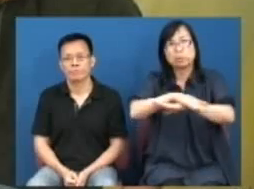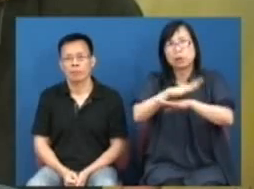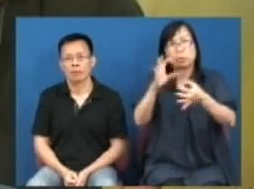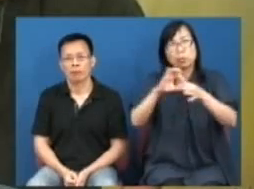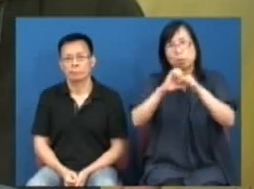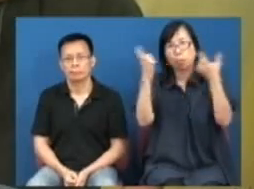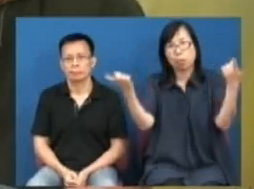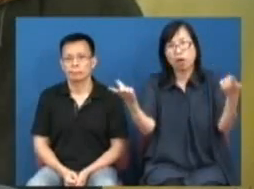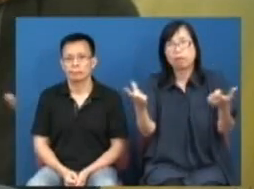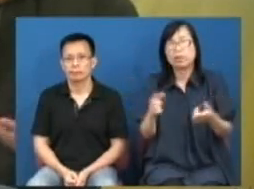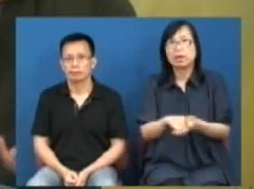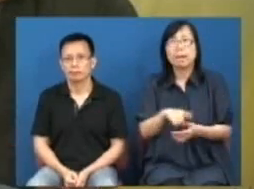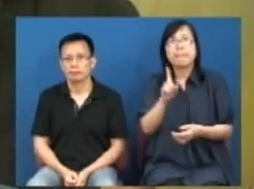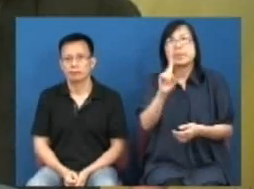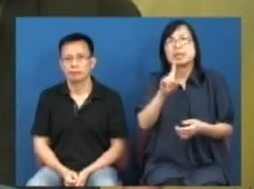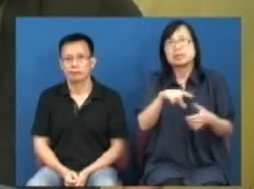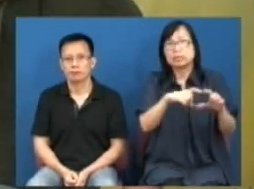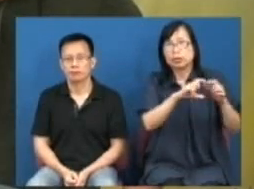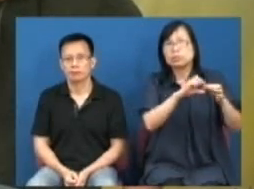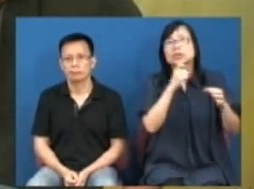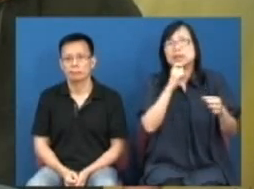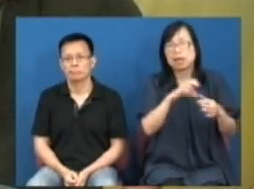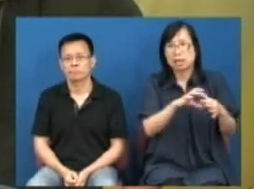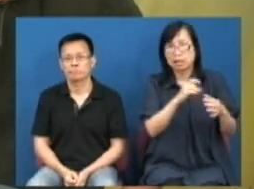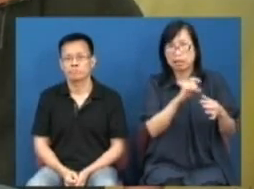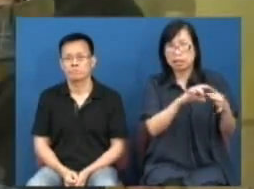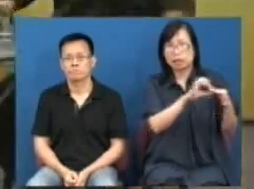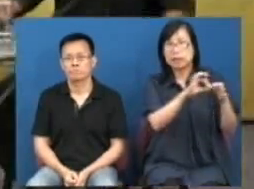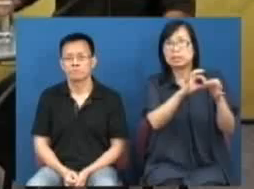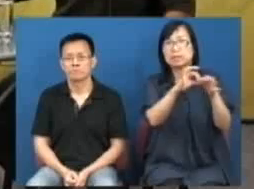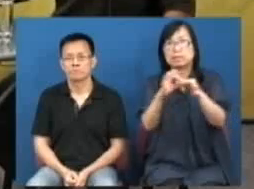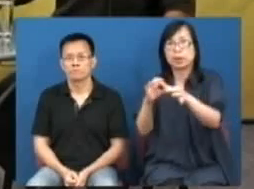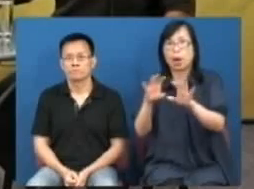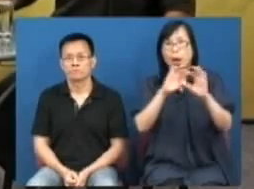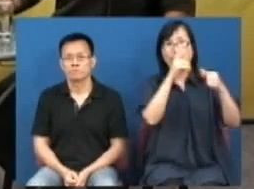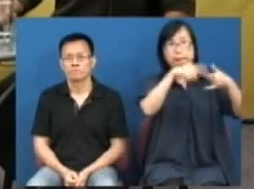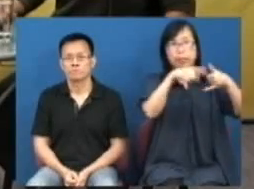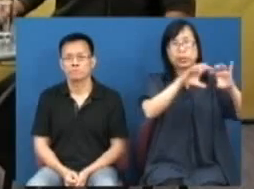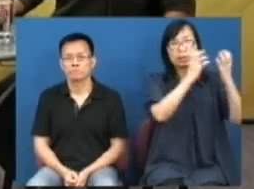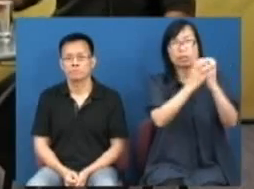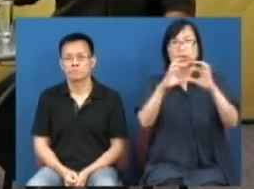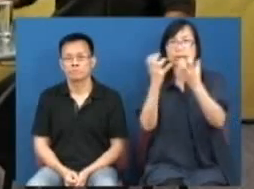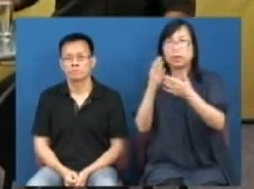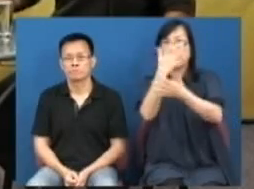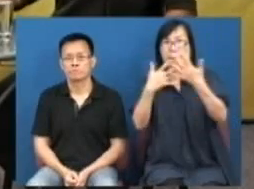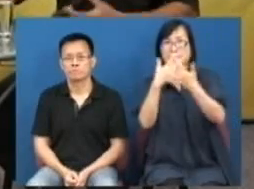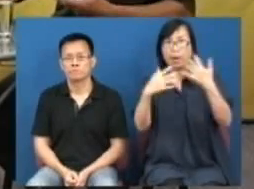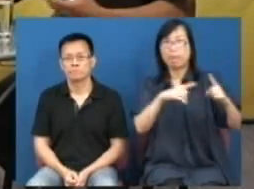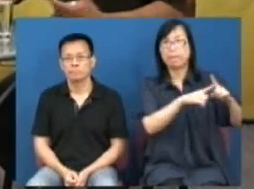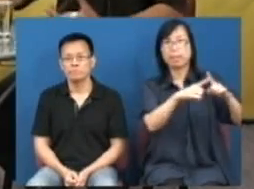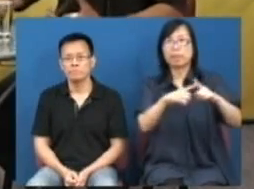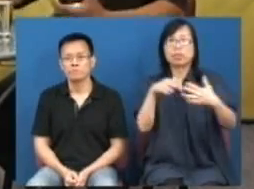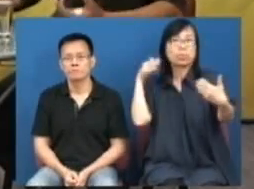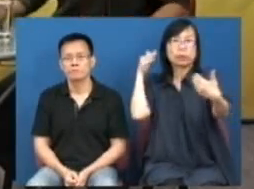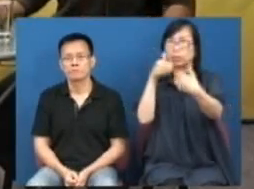咁啊。其實邊個群體今日唔牽涉到網絡啊？今日，所以每一個群體每一個嘅網民都係直接